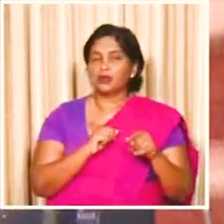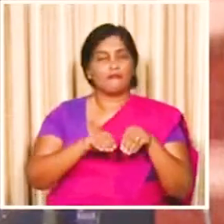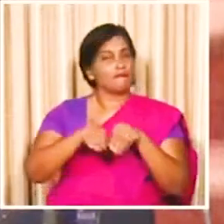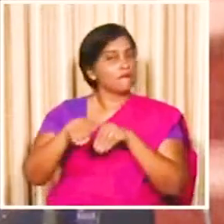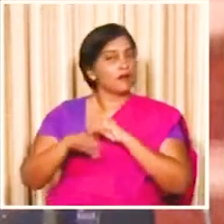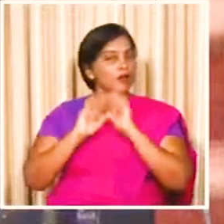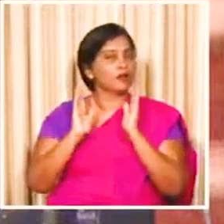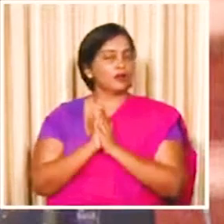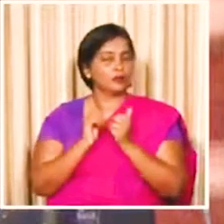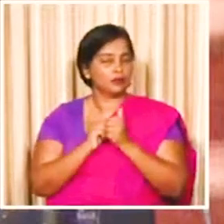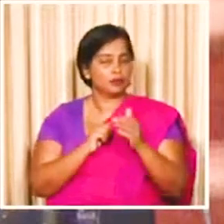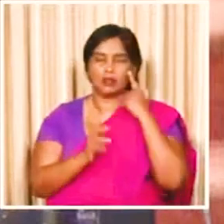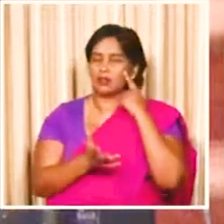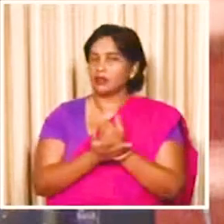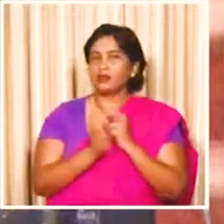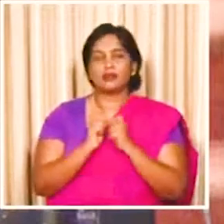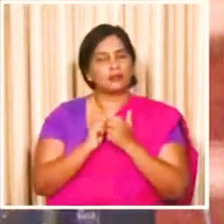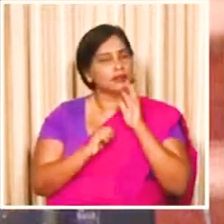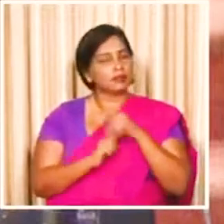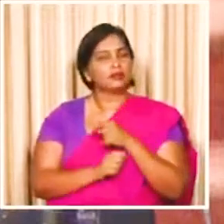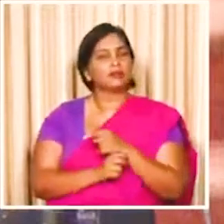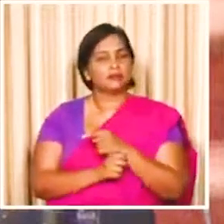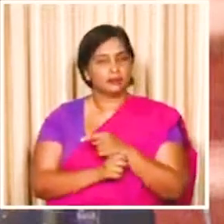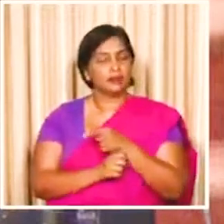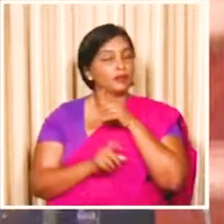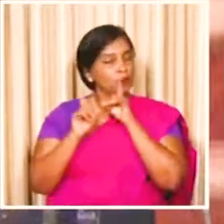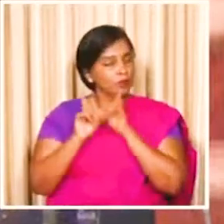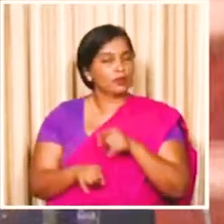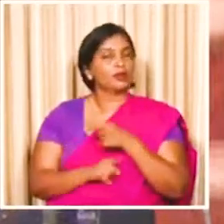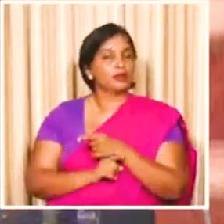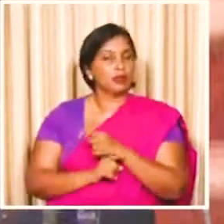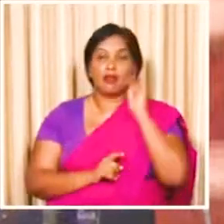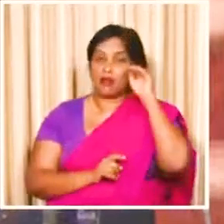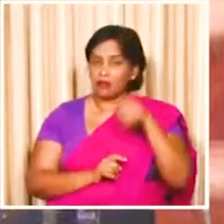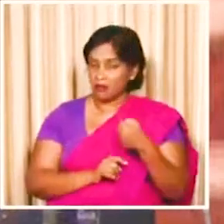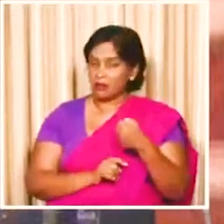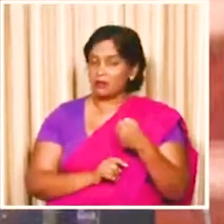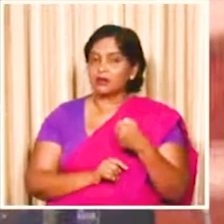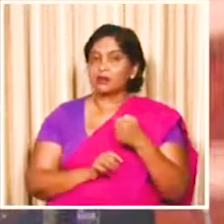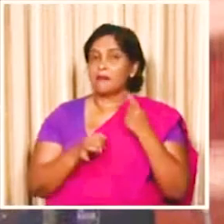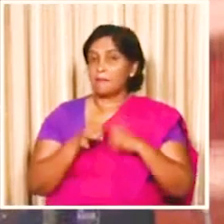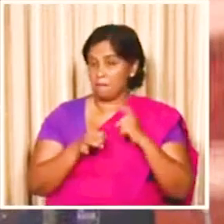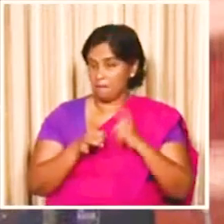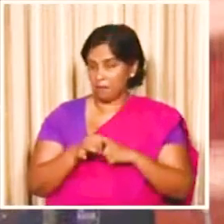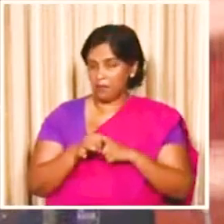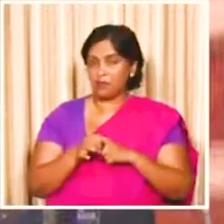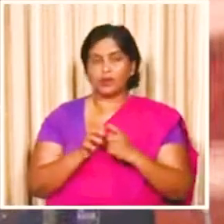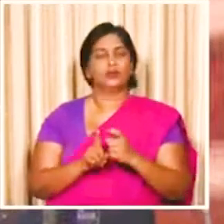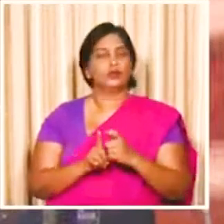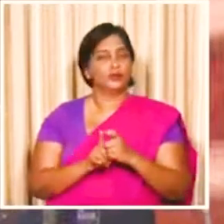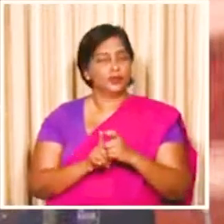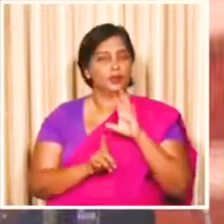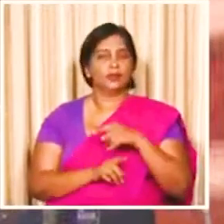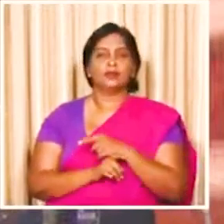என்ன என்பதை நீங்கள் அறிவிக்க வேண்டும். விவசாயிகளை பொறுத்தமட்டிலே நெல்லுக்கான அறுவடை இப்பொழுது